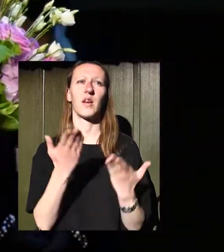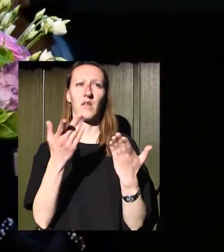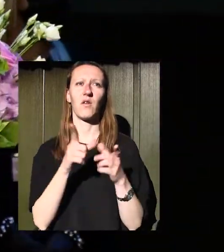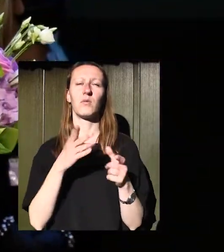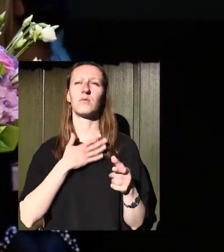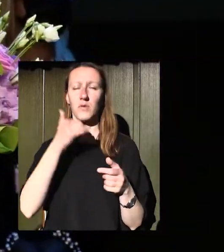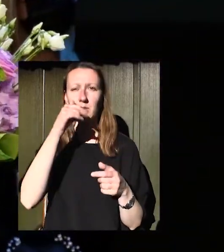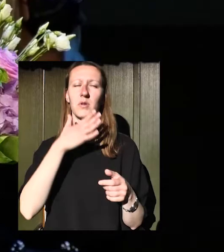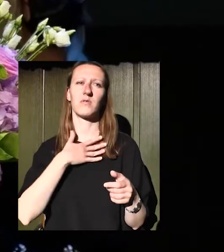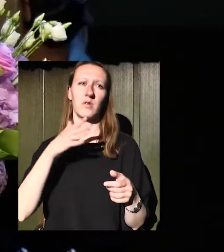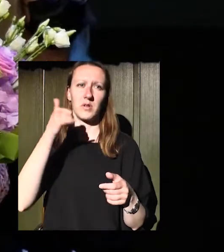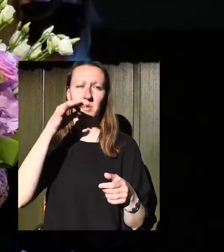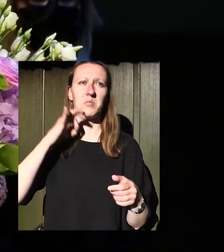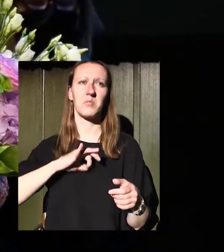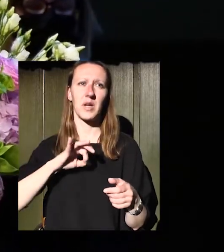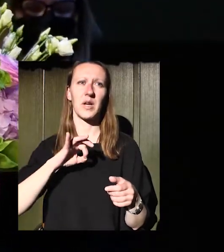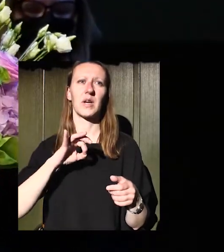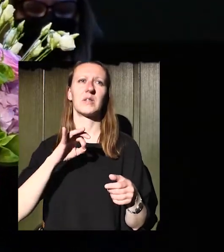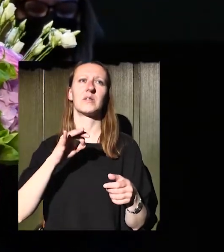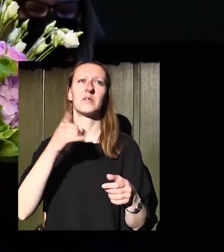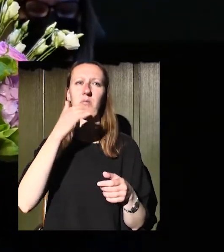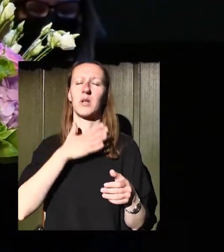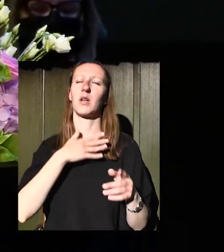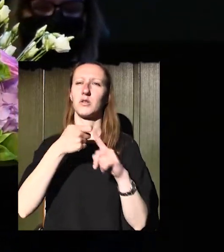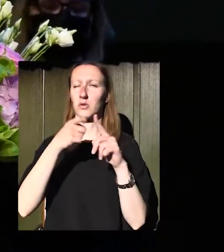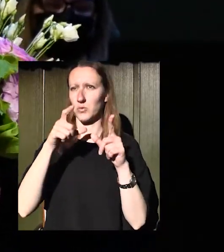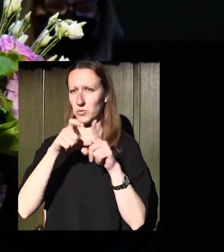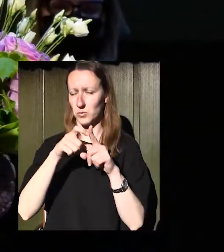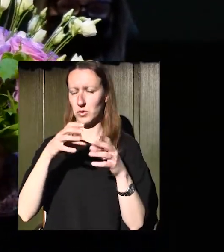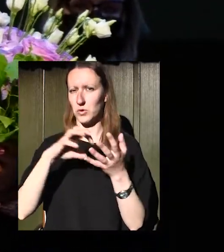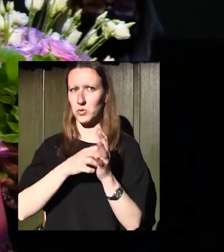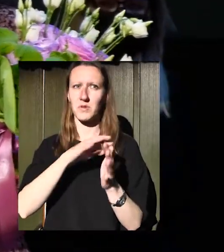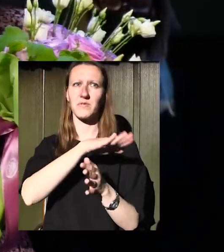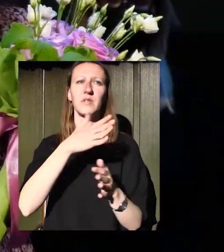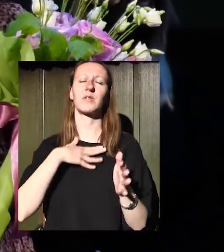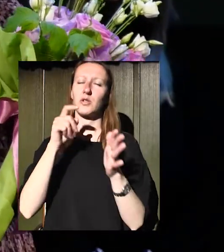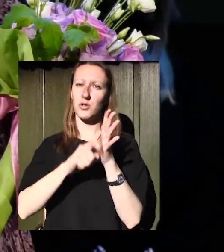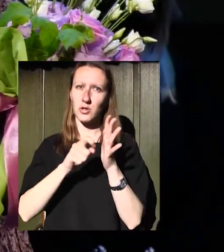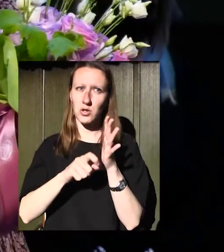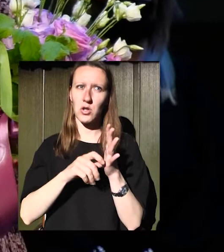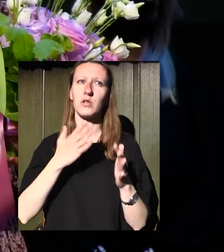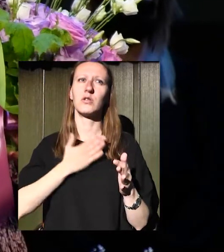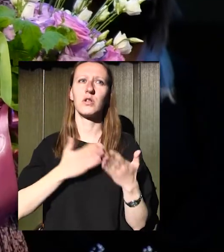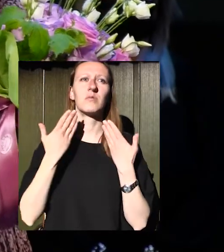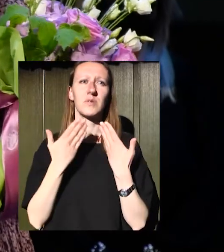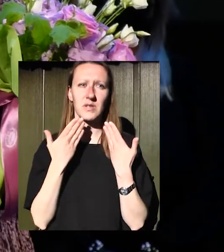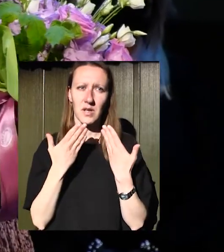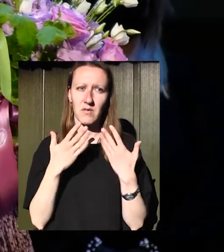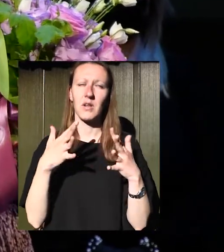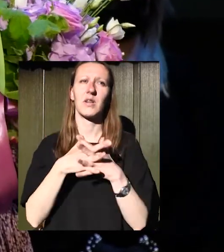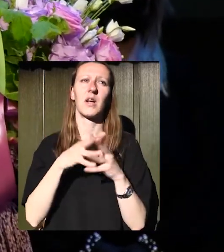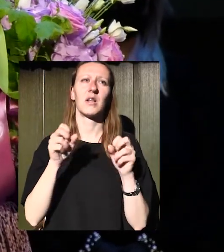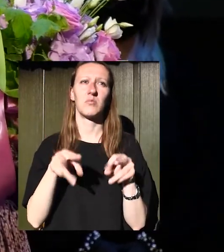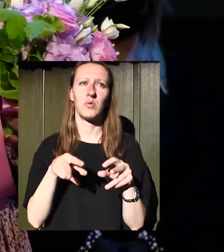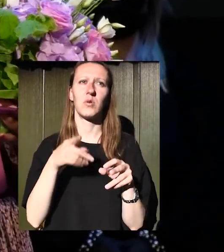Evo, u svoje ime, u ime predsjednice, u ime našeg KUD-a, svih naših članova, želim se